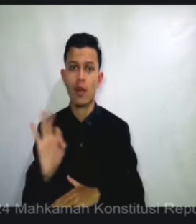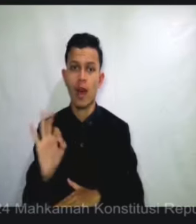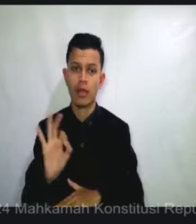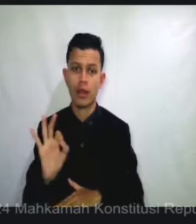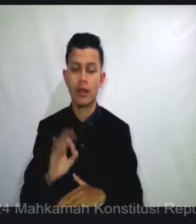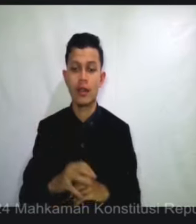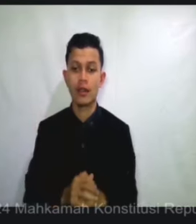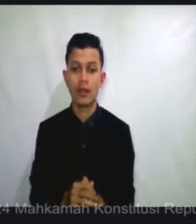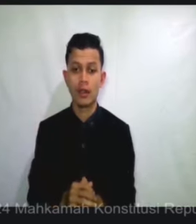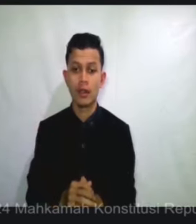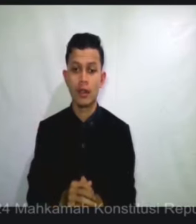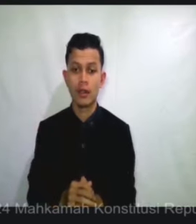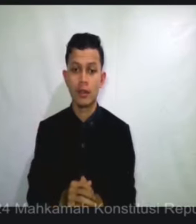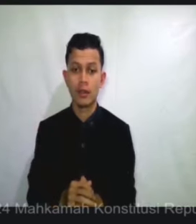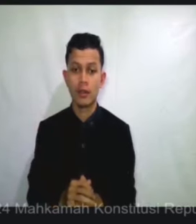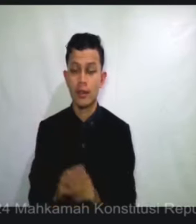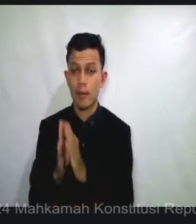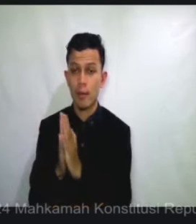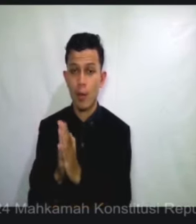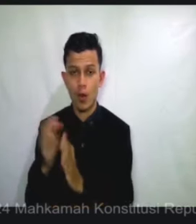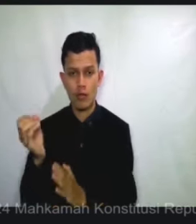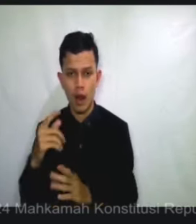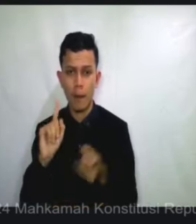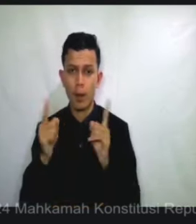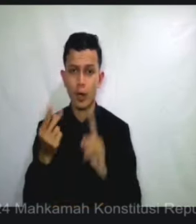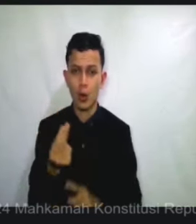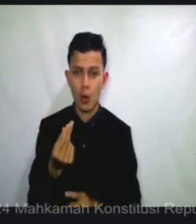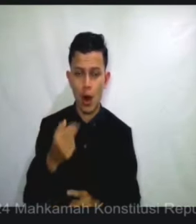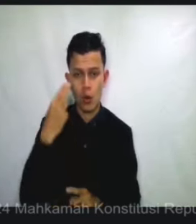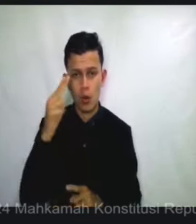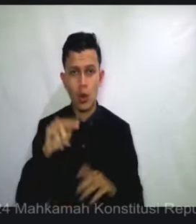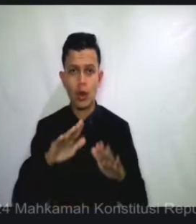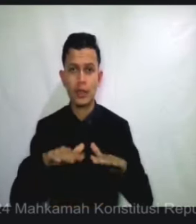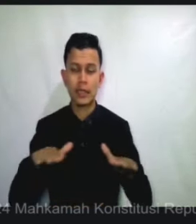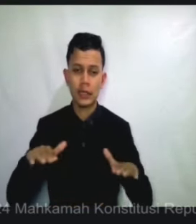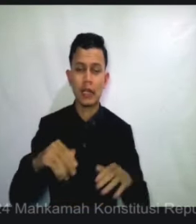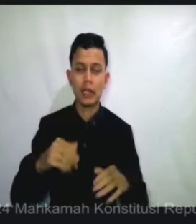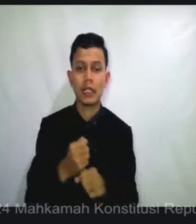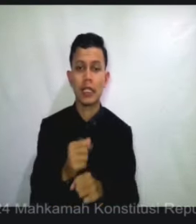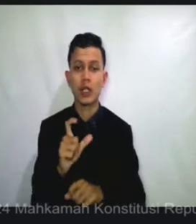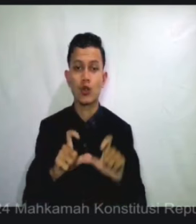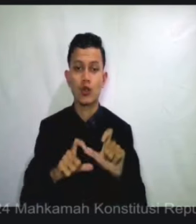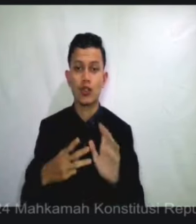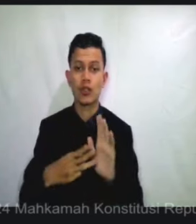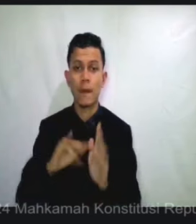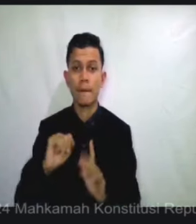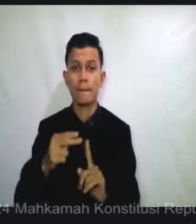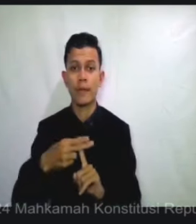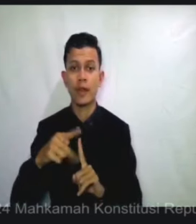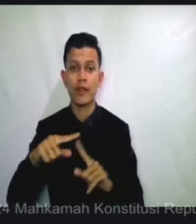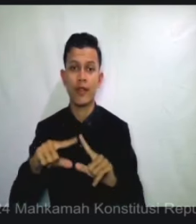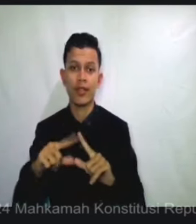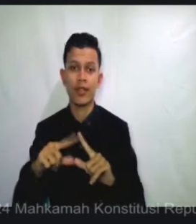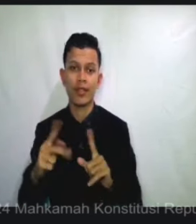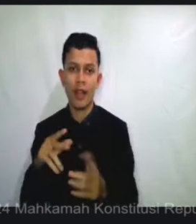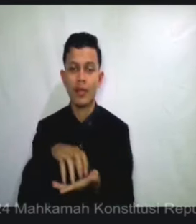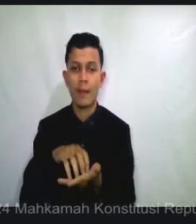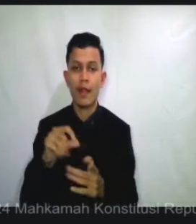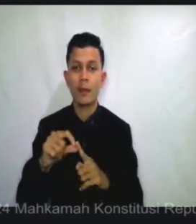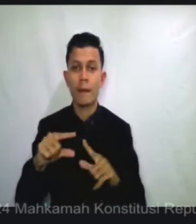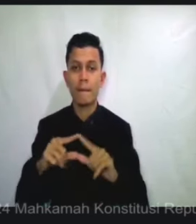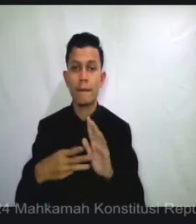B dari pemohon terkait politik Kang kepada santri yang dilakukan Gus mftah di Pamekasan mahkamah memeriksa bukti p113 berupa